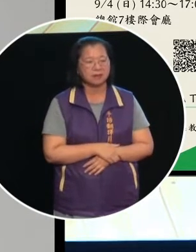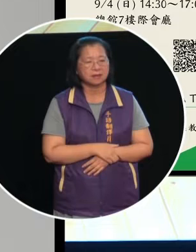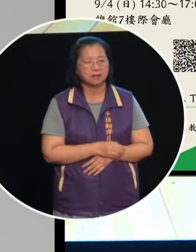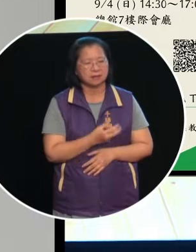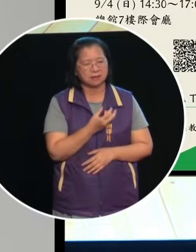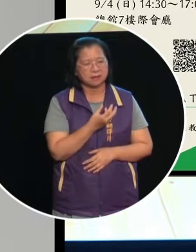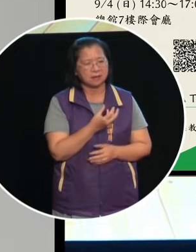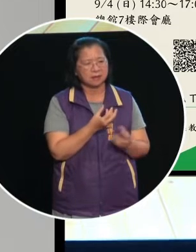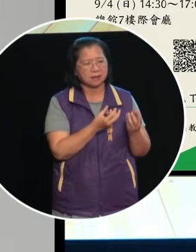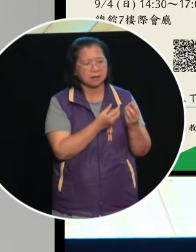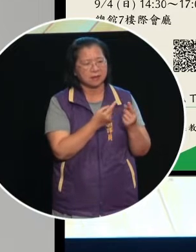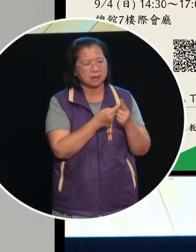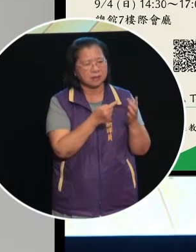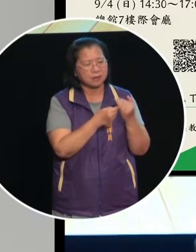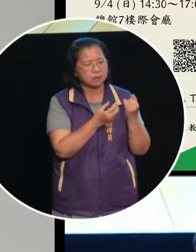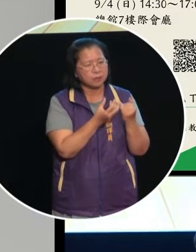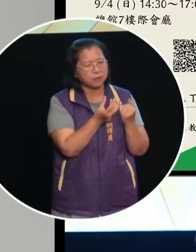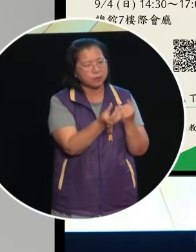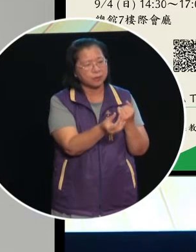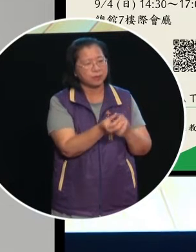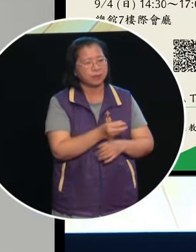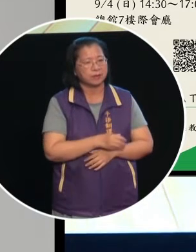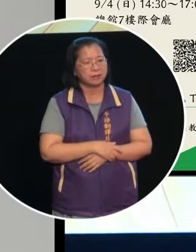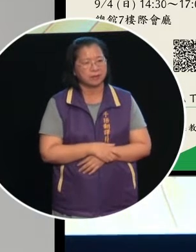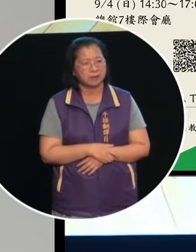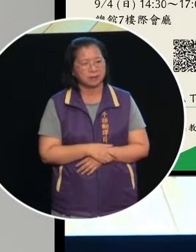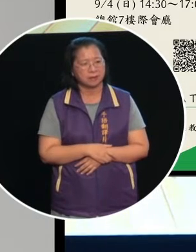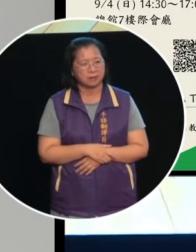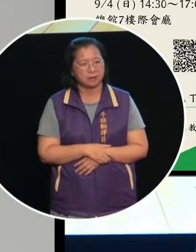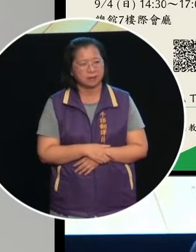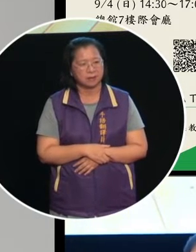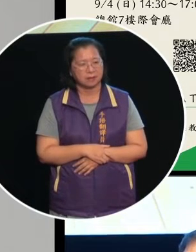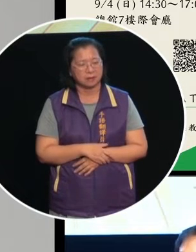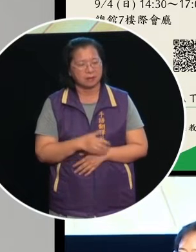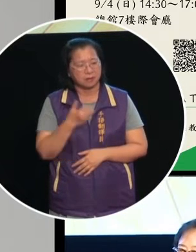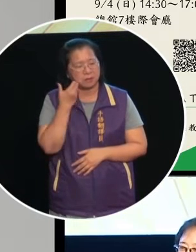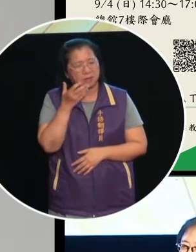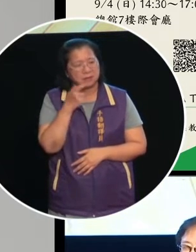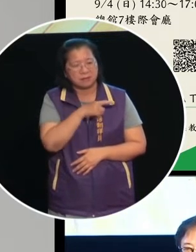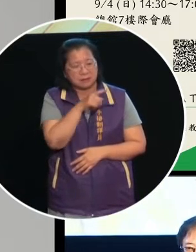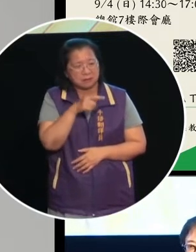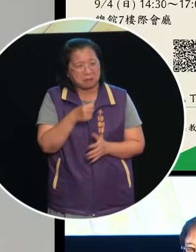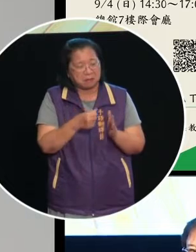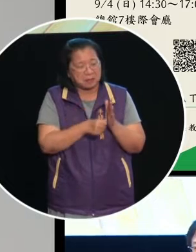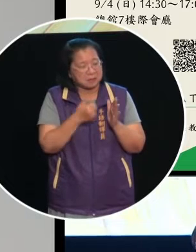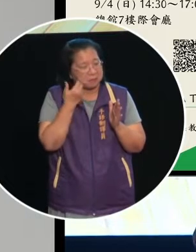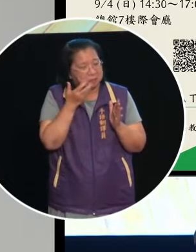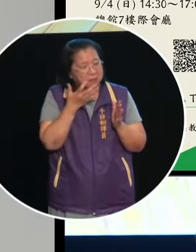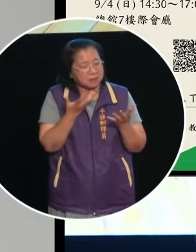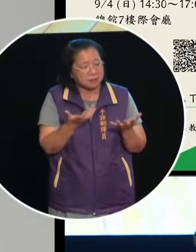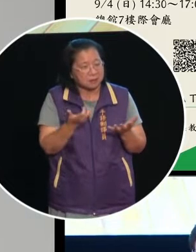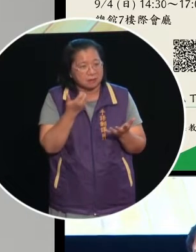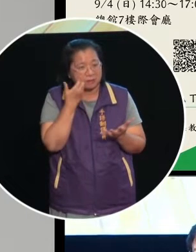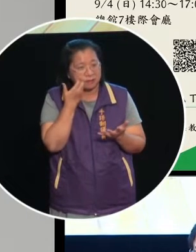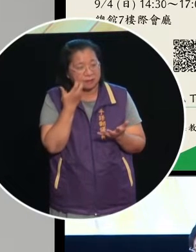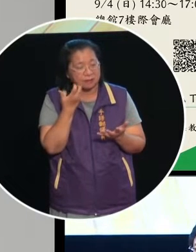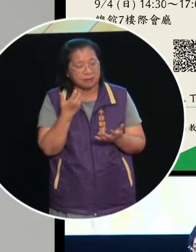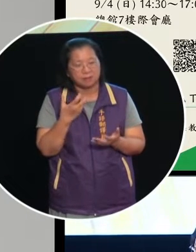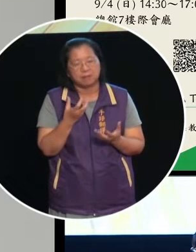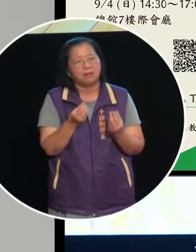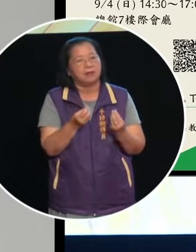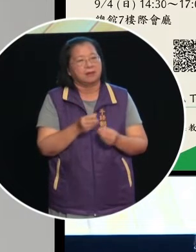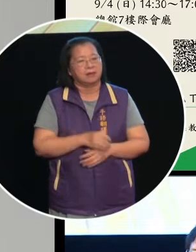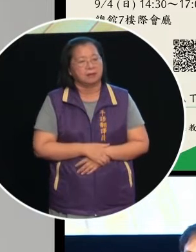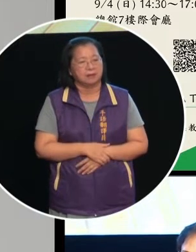呢。岸信介吗？都不认识这个名字吧？那谁？没有。不过安倍先